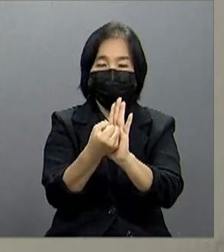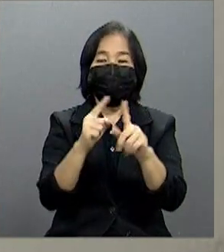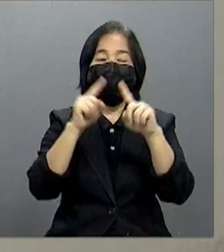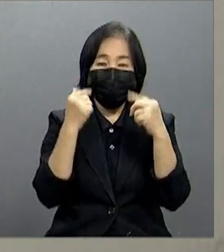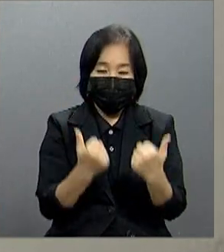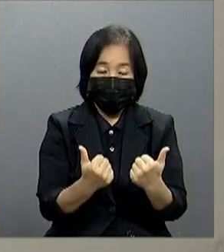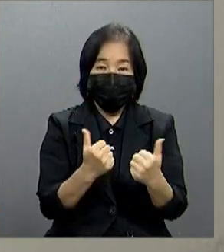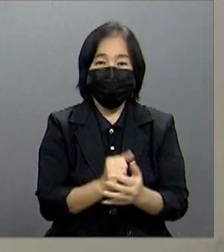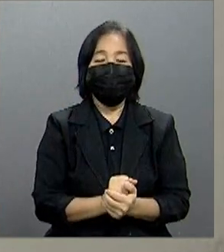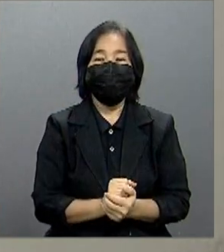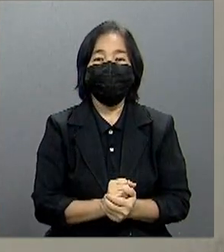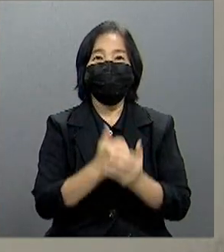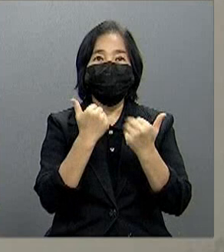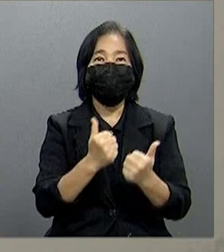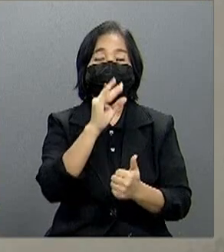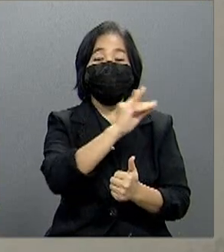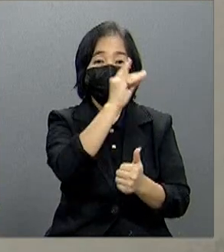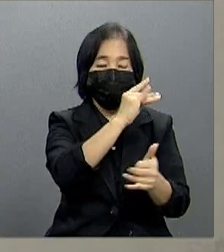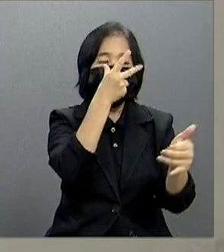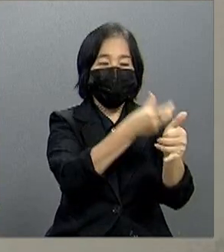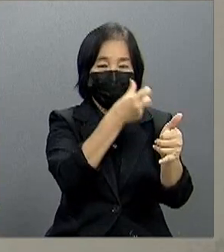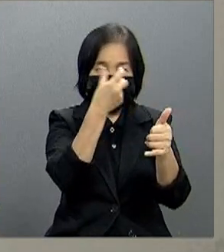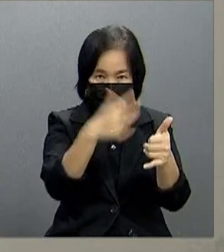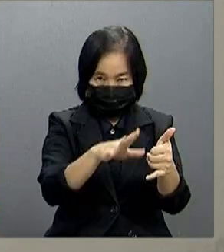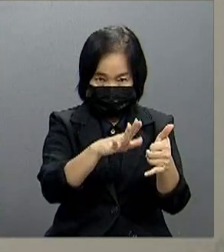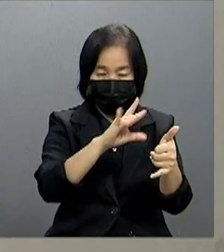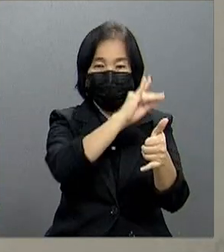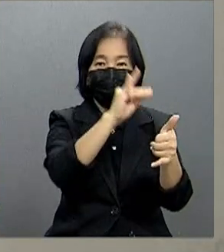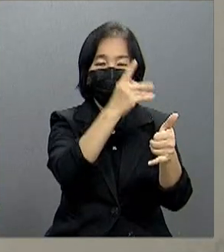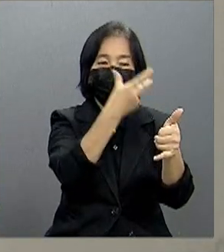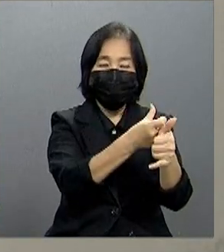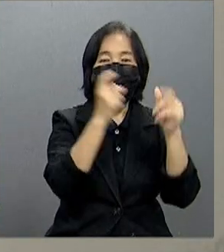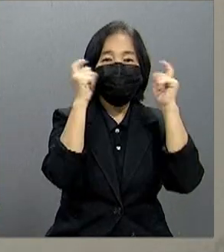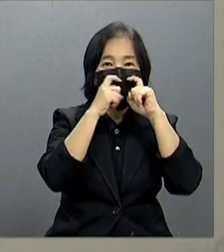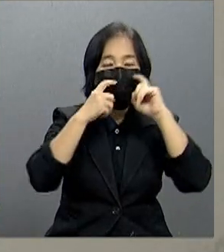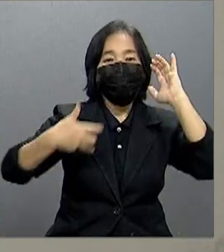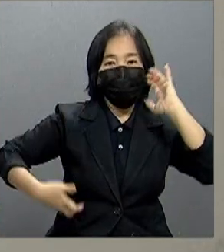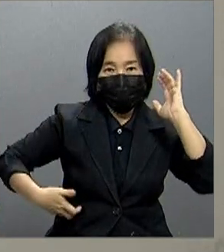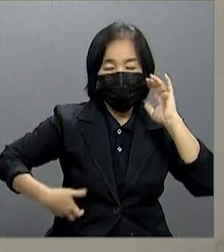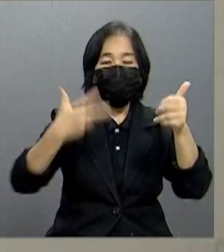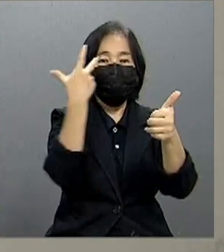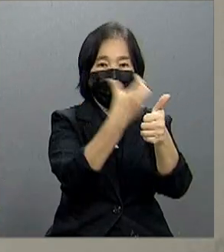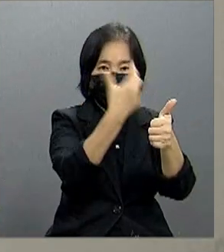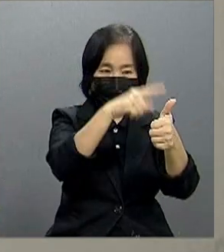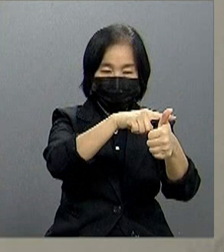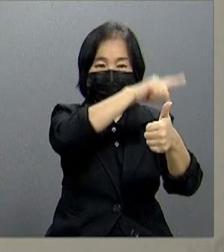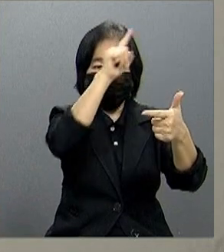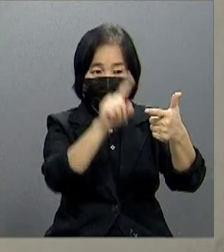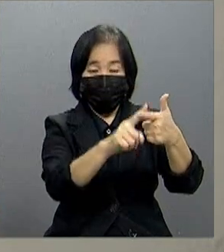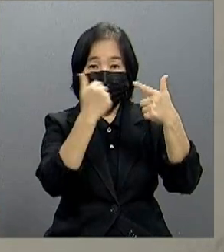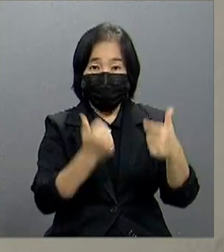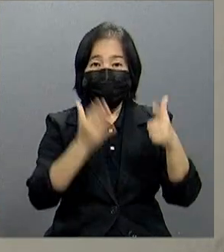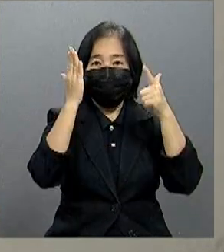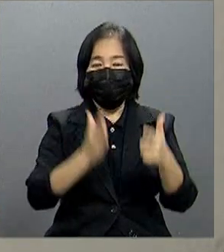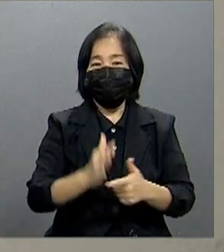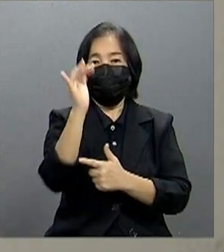นะครับเราอยู่ในระยะที่1นะครับซึ่งเป็นระยะแรกเป้าประสงค์ของการทดสอบในระยะแรกก็คือการดูความป